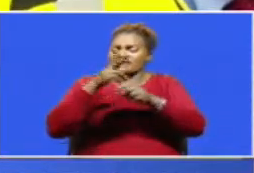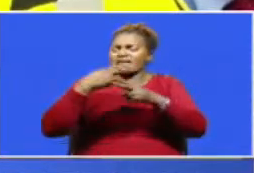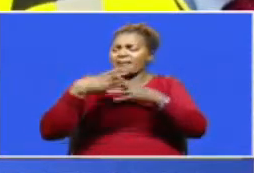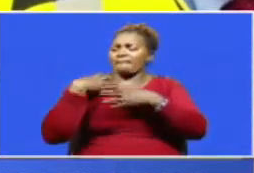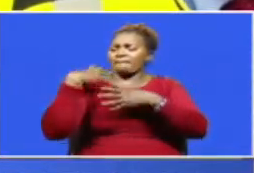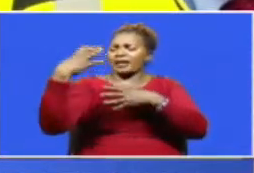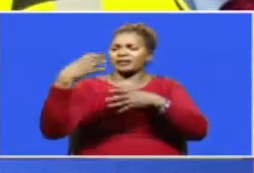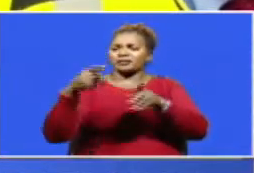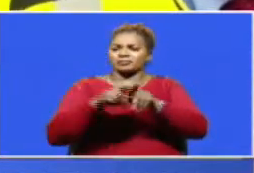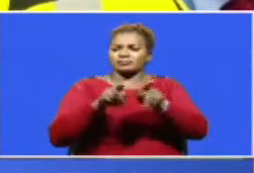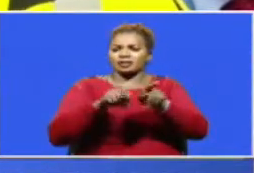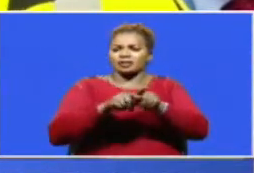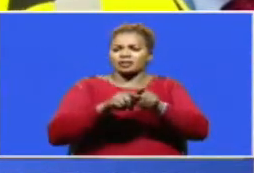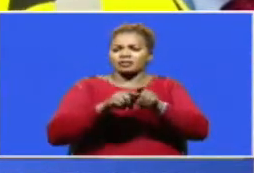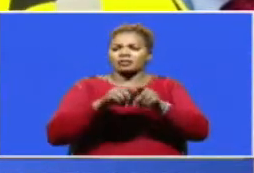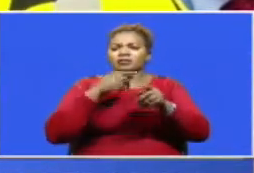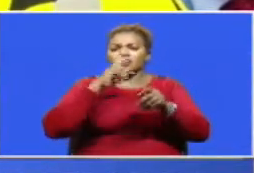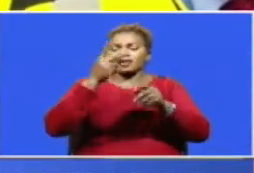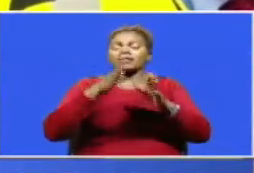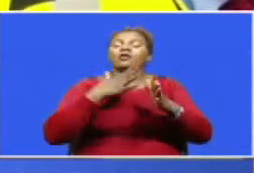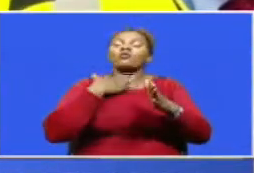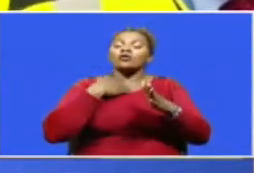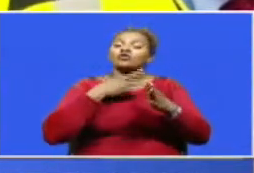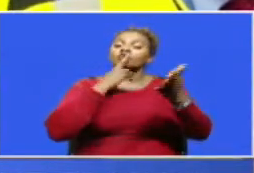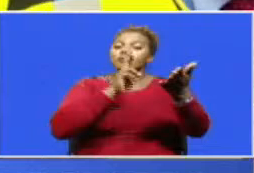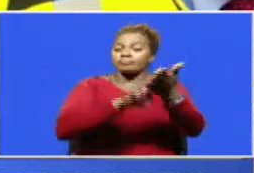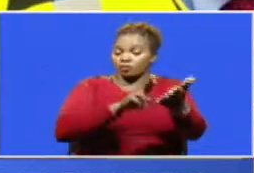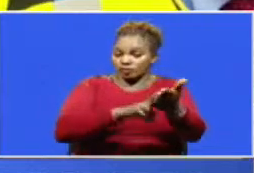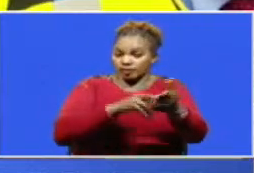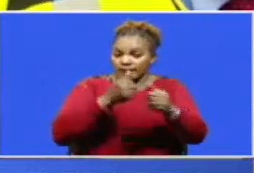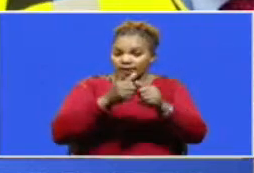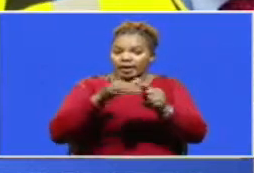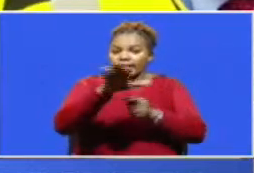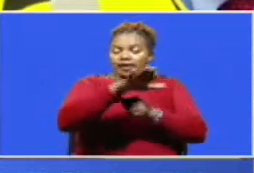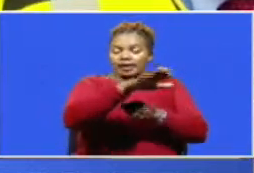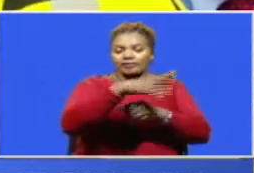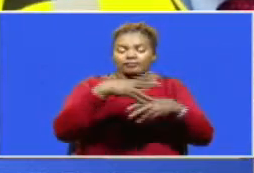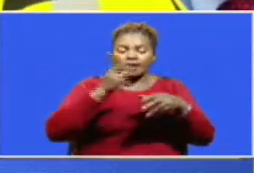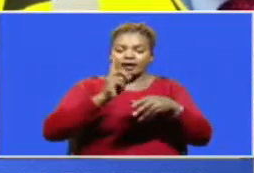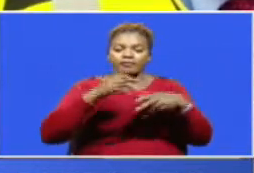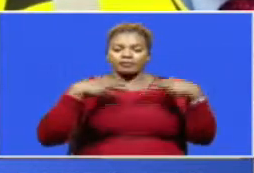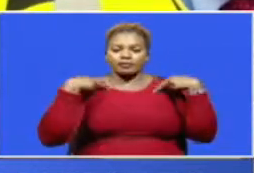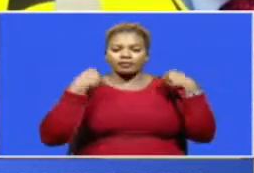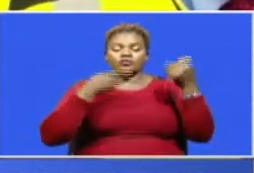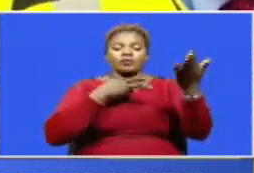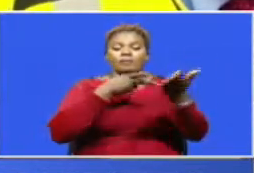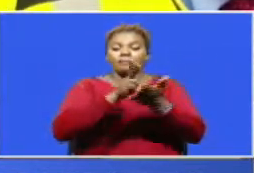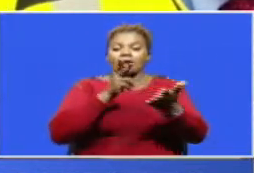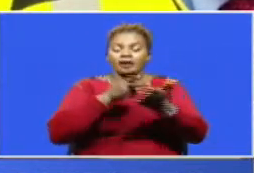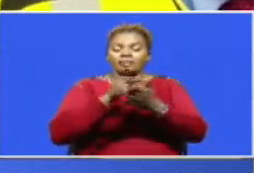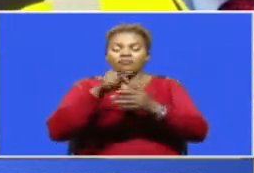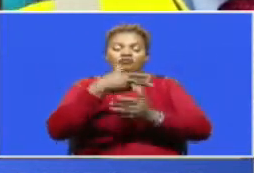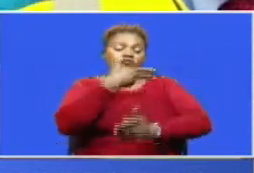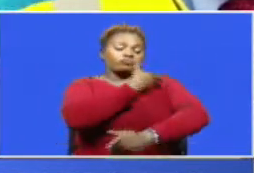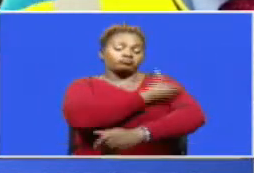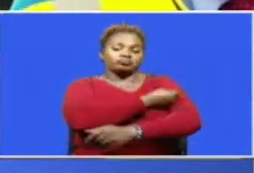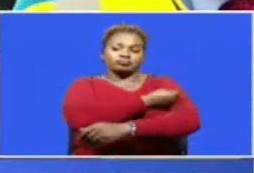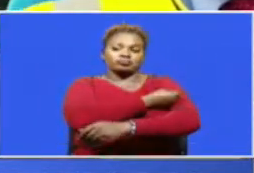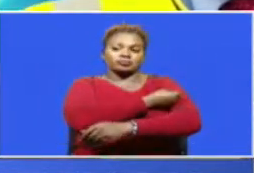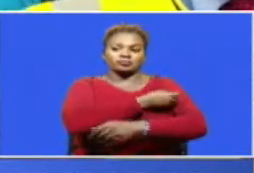kuwa watachukuliwa hatua kali, huku Wakenya wakitakiwa kuripoti vituo vya afya vinavyotoza ada ya kupokea chanjo.